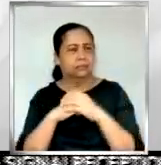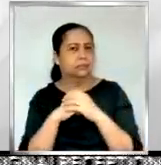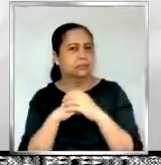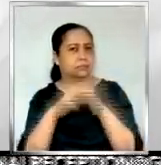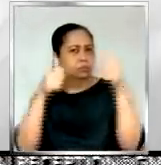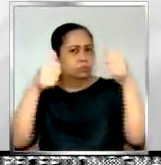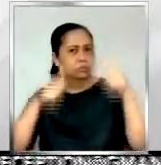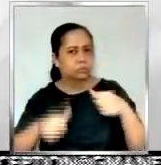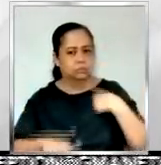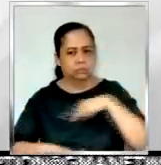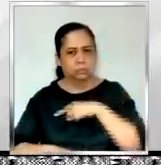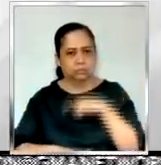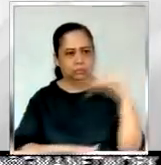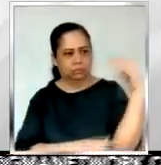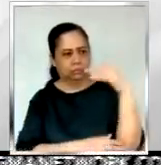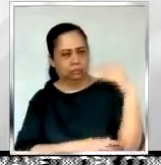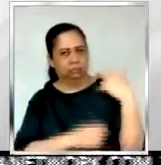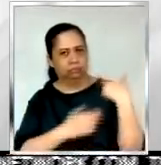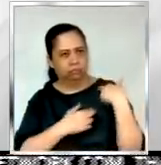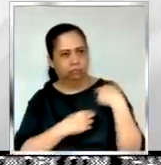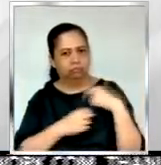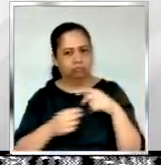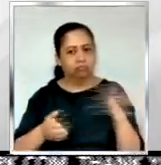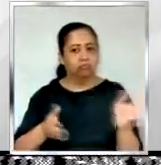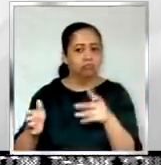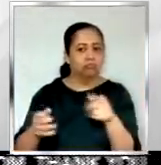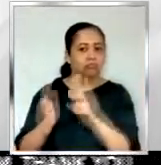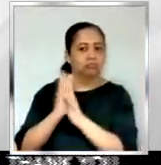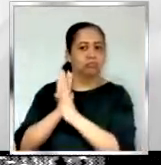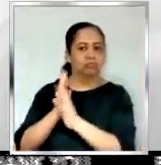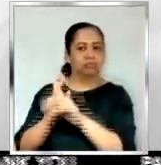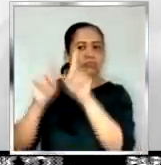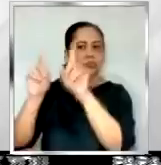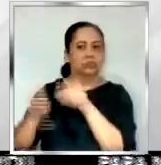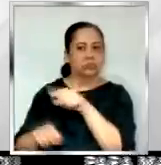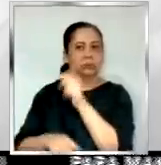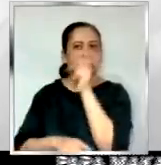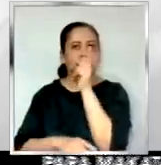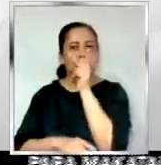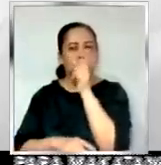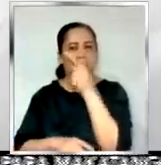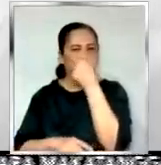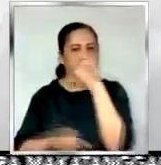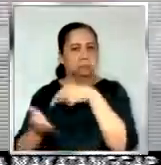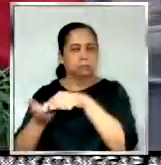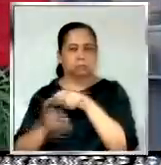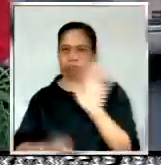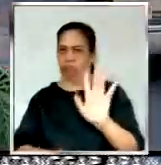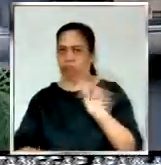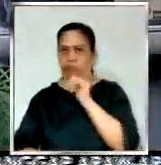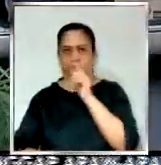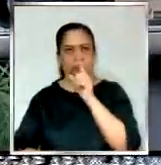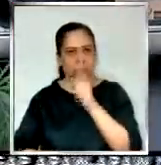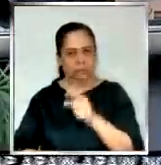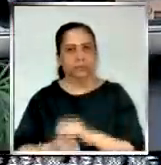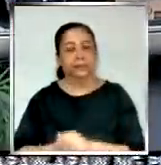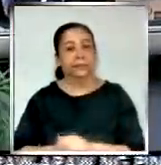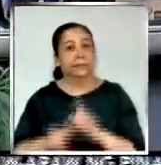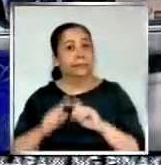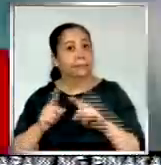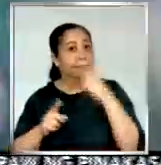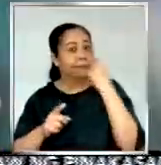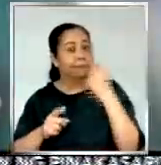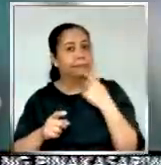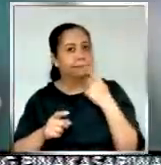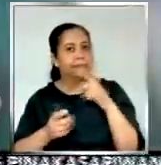sa airport ang nagtutulak na doon sila magpaswab sa private dahil may bayad. Naku, hindi ho totoo yun. Pero dahil sa umano'y